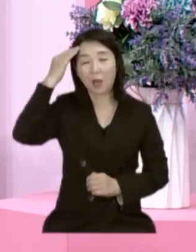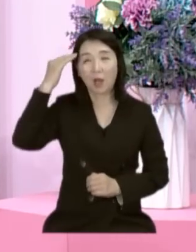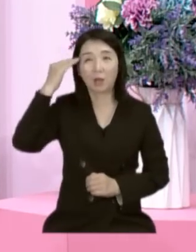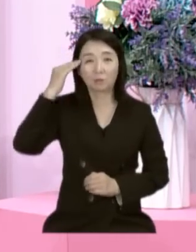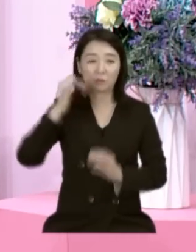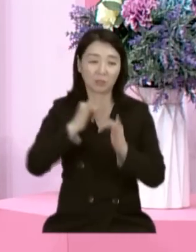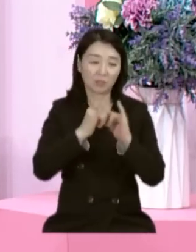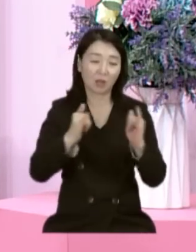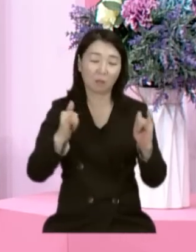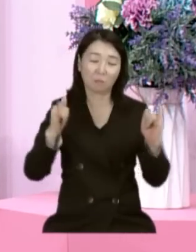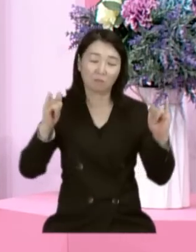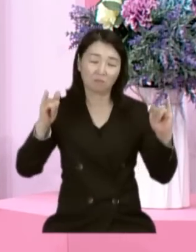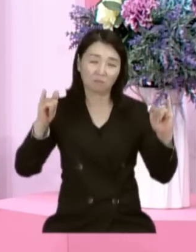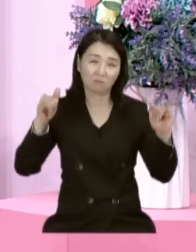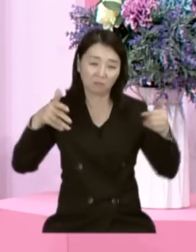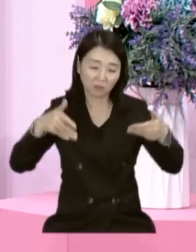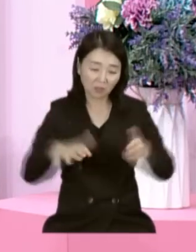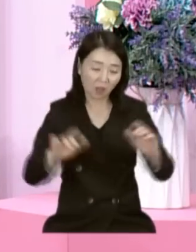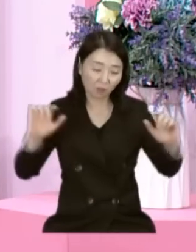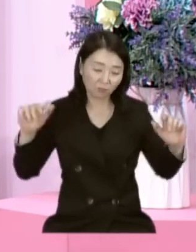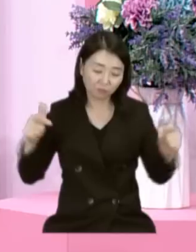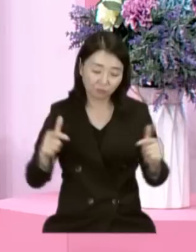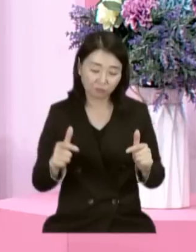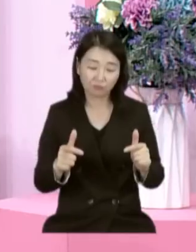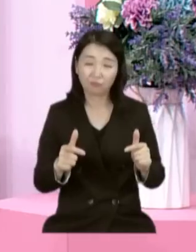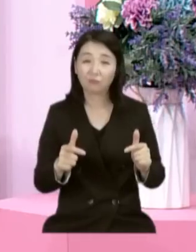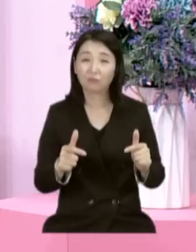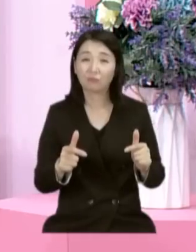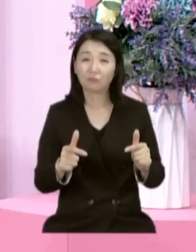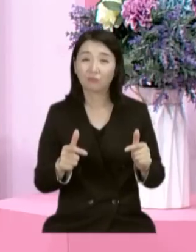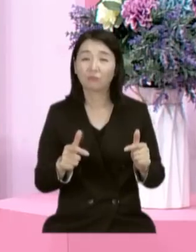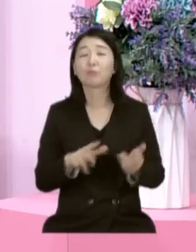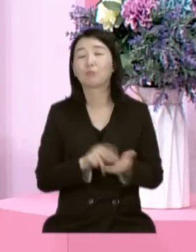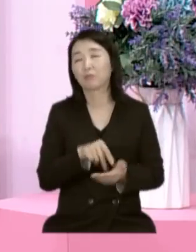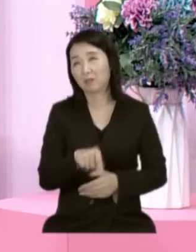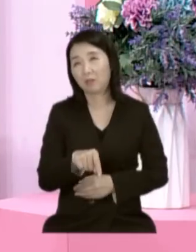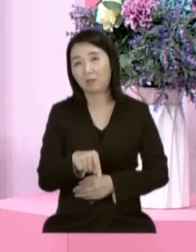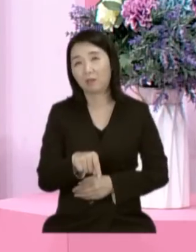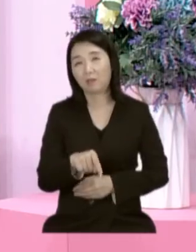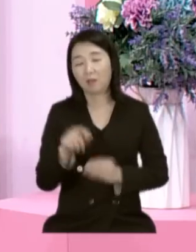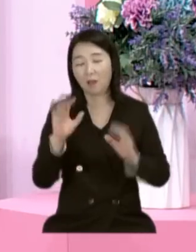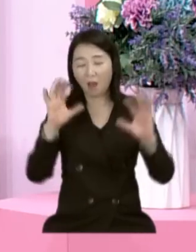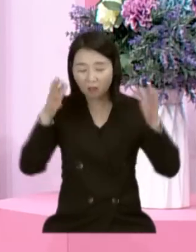절벽 시대고 네. 또 특히 저출산 문제로 인해서